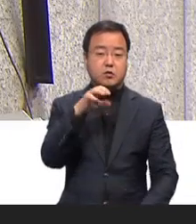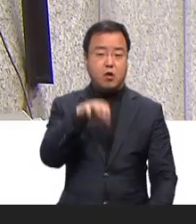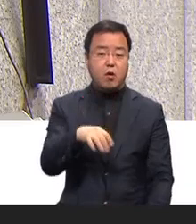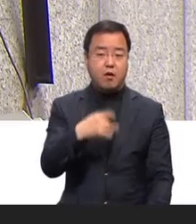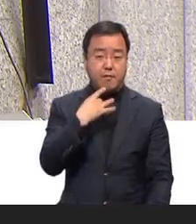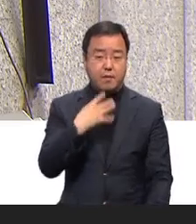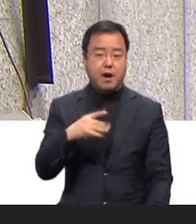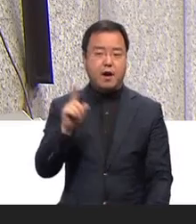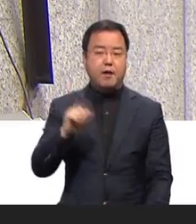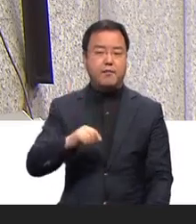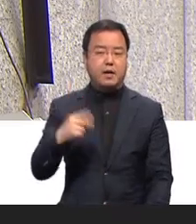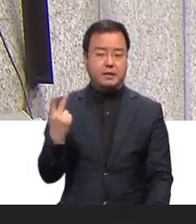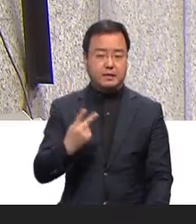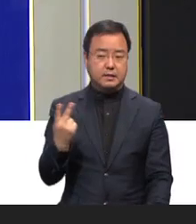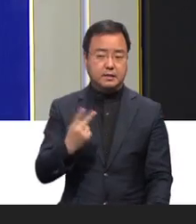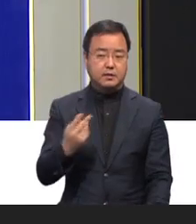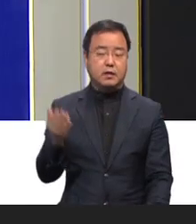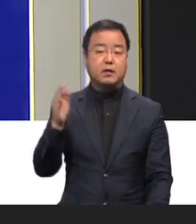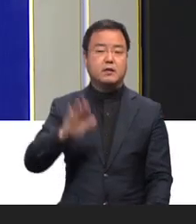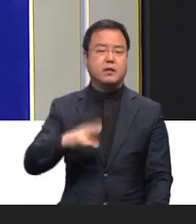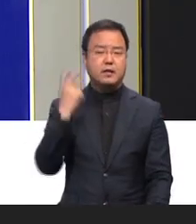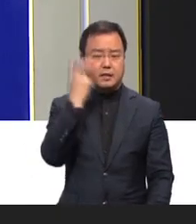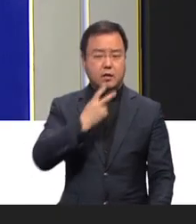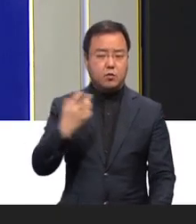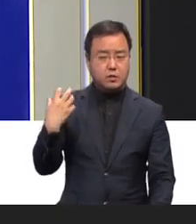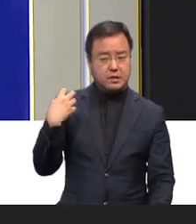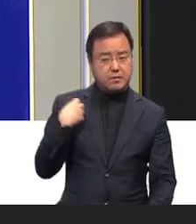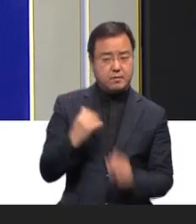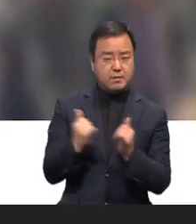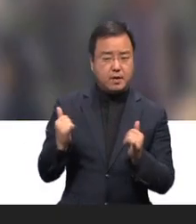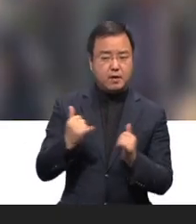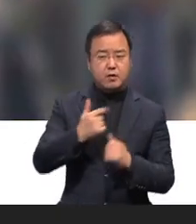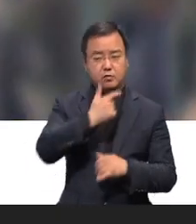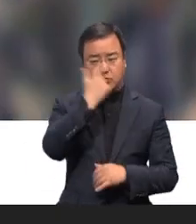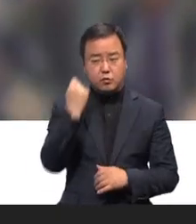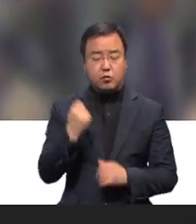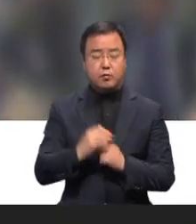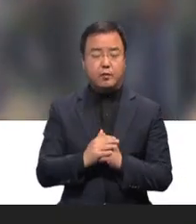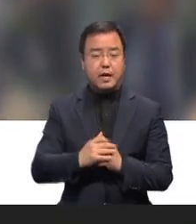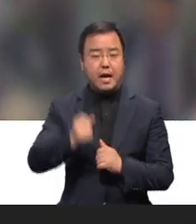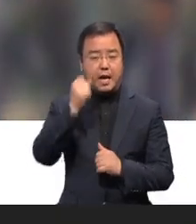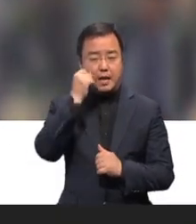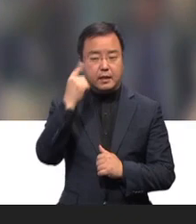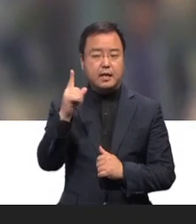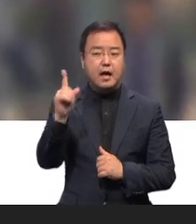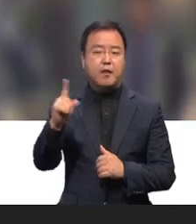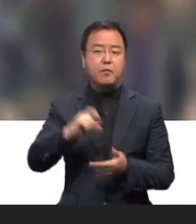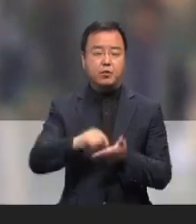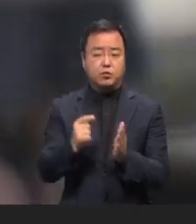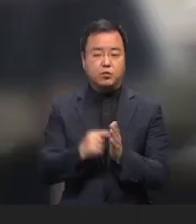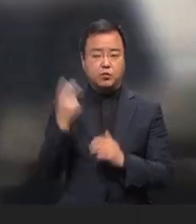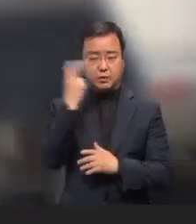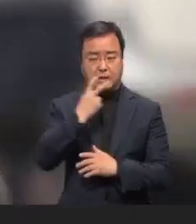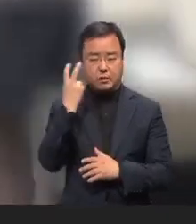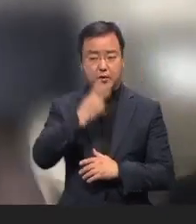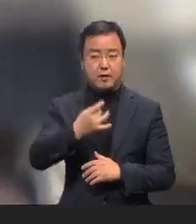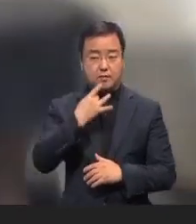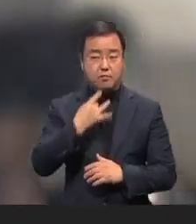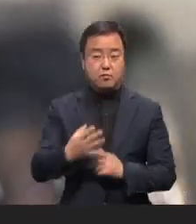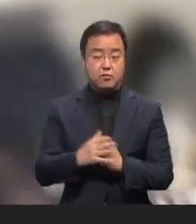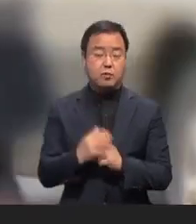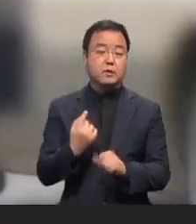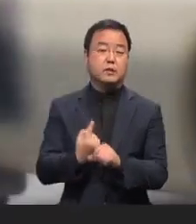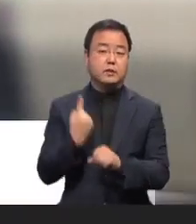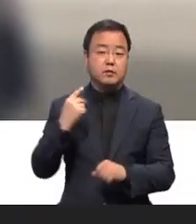달하는데 단속 인력은 턱없이 부족하고 단속기 간도 한달에 한번 꼴로 나가는 게 전부입니다 실제로 지난해